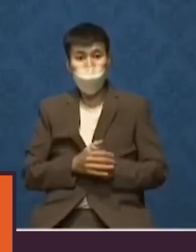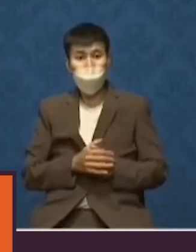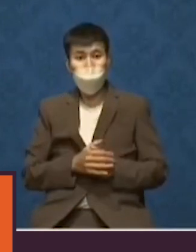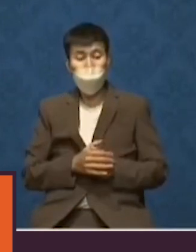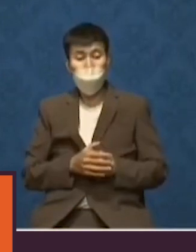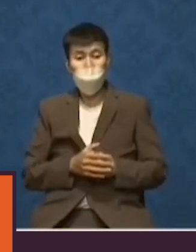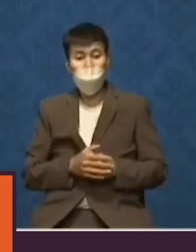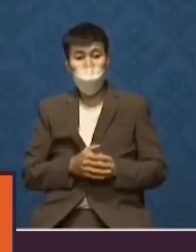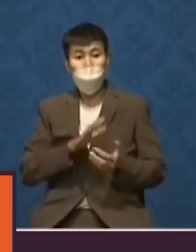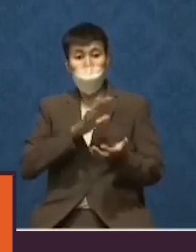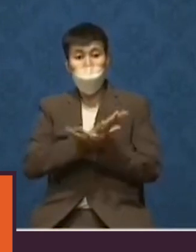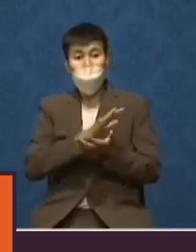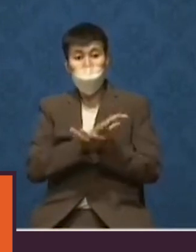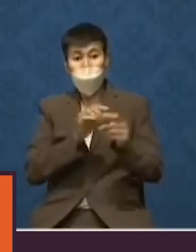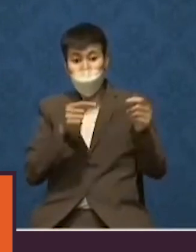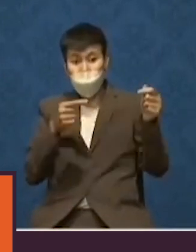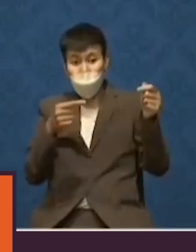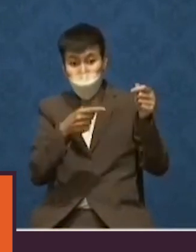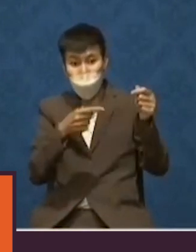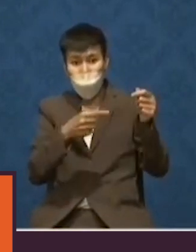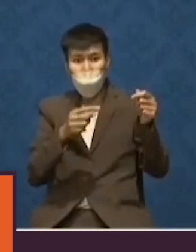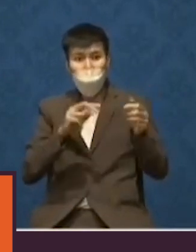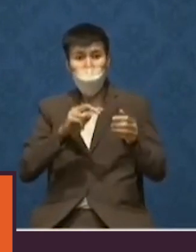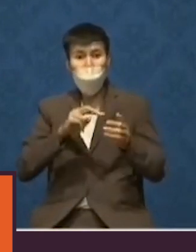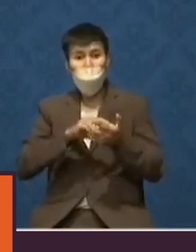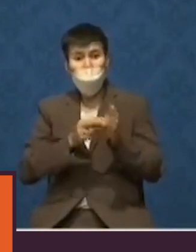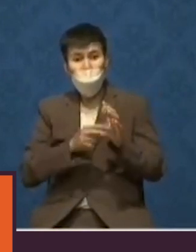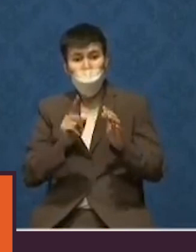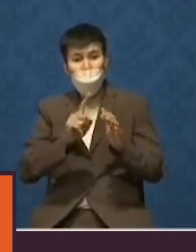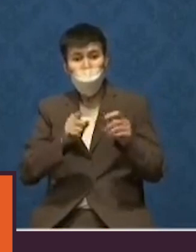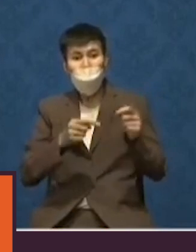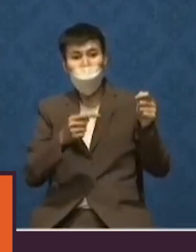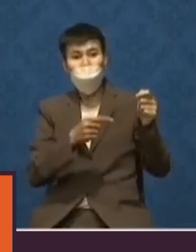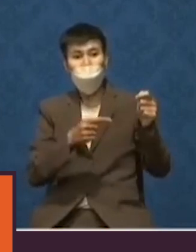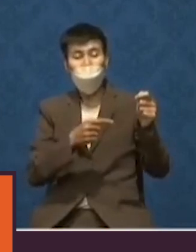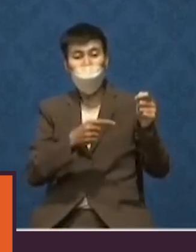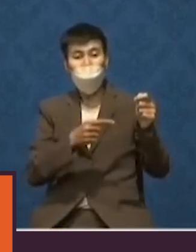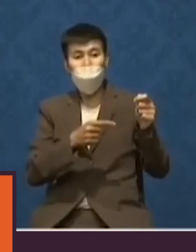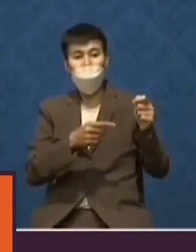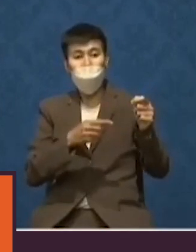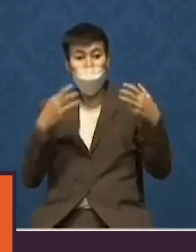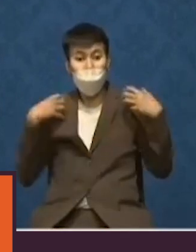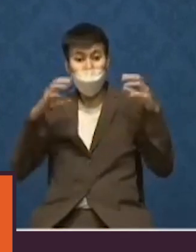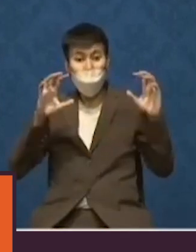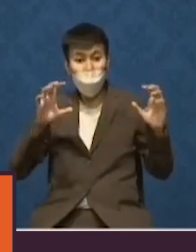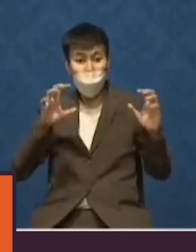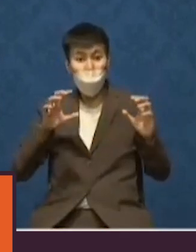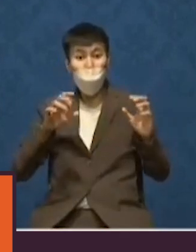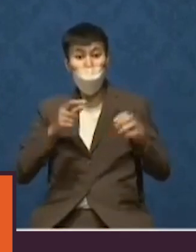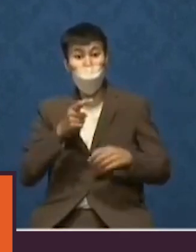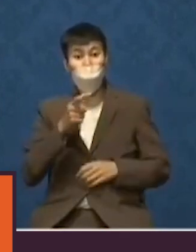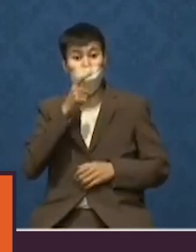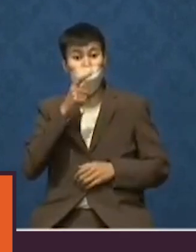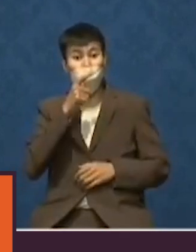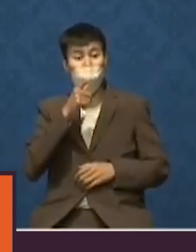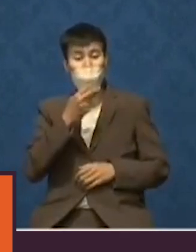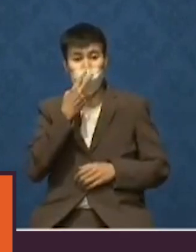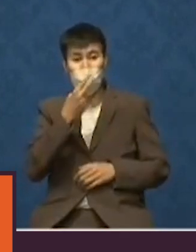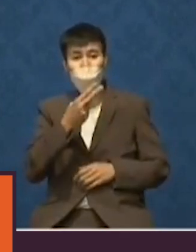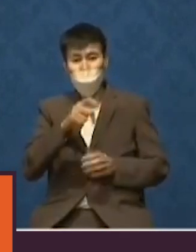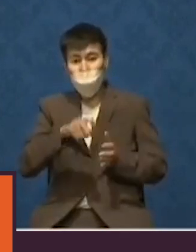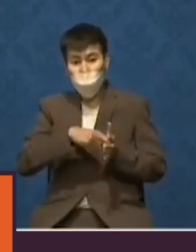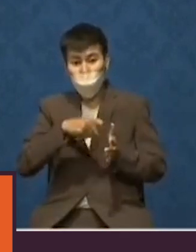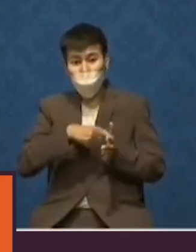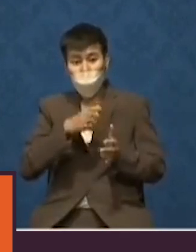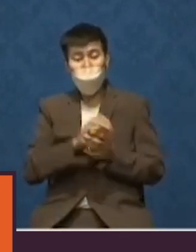อยู่ในมือผมนี่คืออะไรครับความเห็นของหน่วยงานราชการใหญ่กว่าฝ่ายนิติบัญญัติแล้วเหรอครับมาดูเหตุผลนะครับ